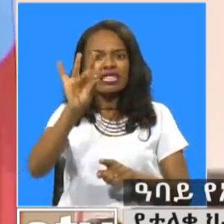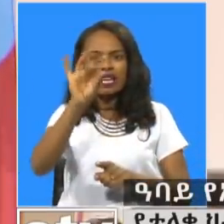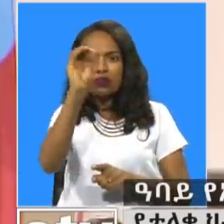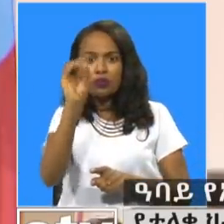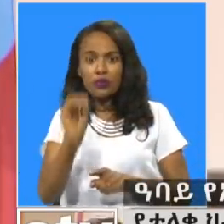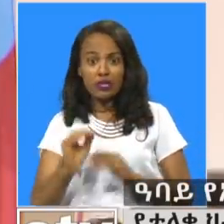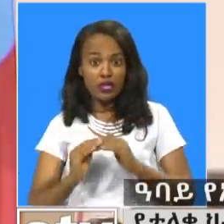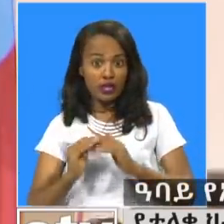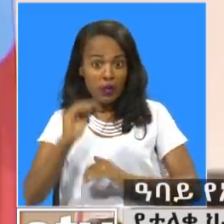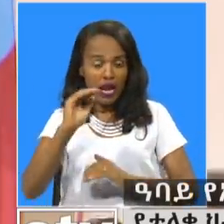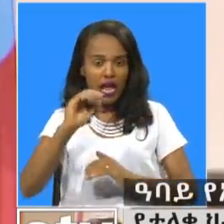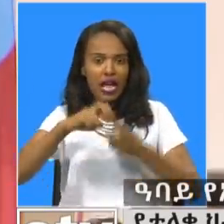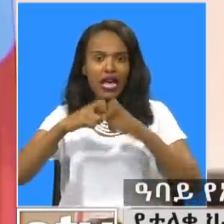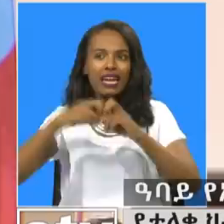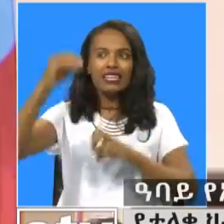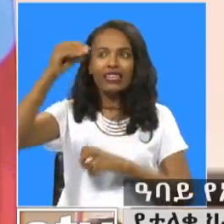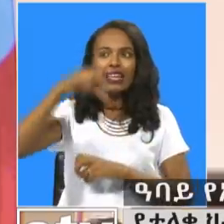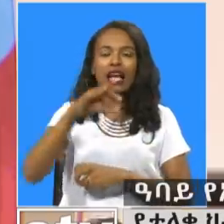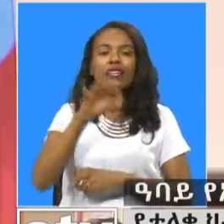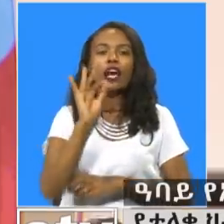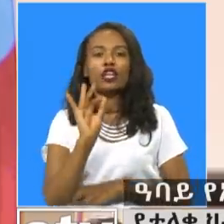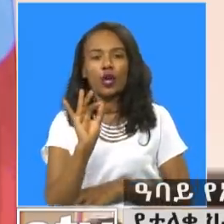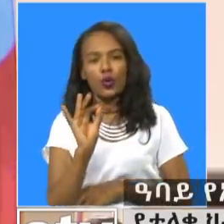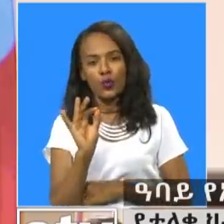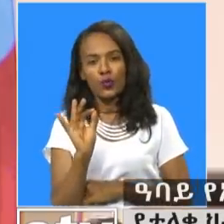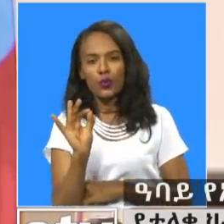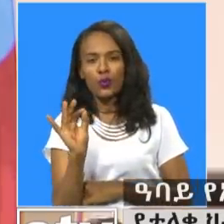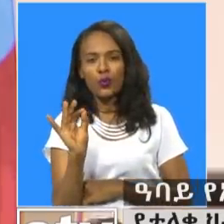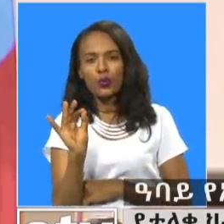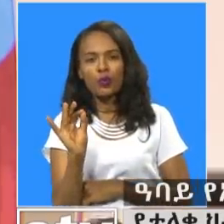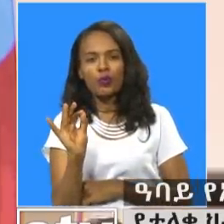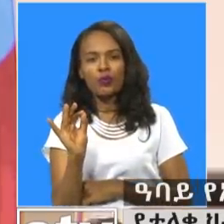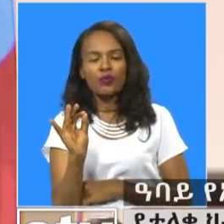በላይ ኤሌክትሪክ ላይት ያገኛሉ።